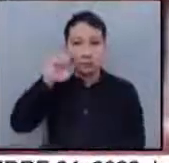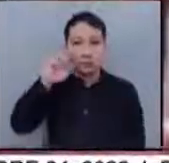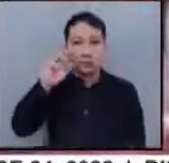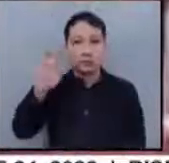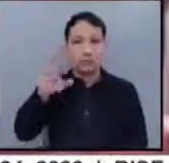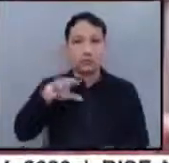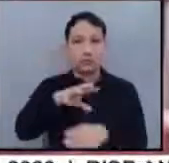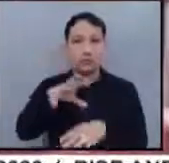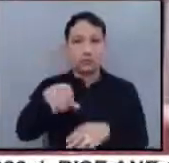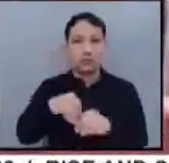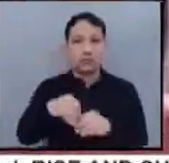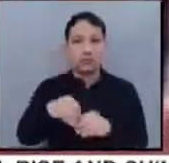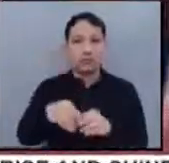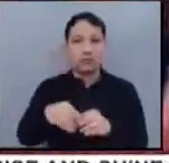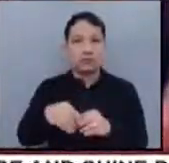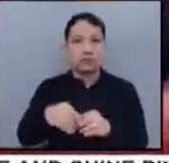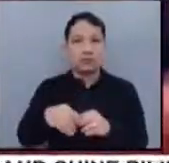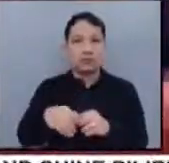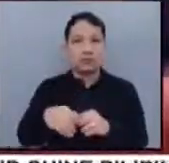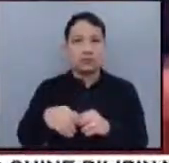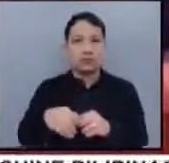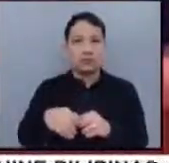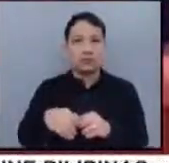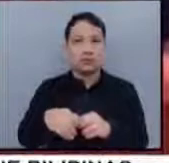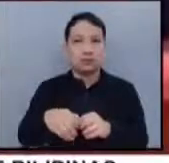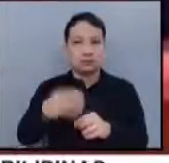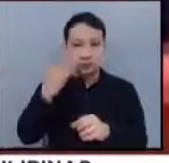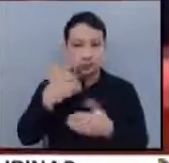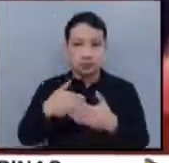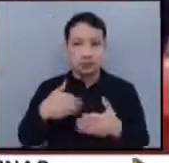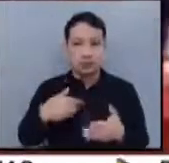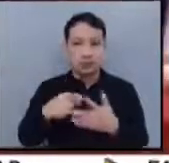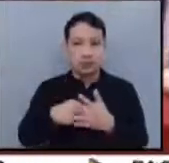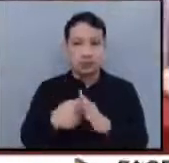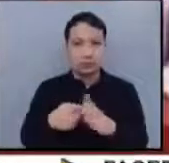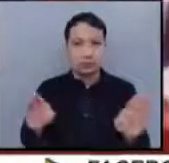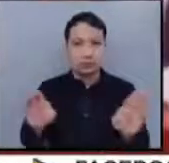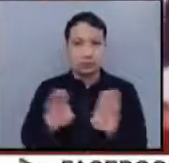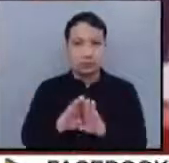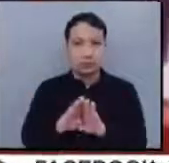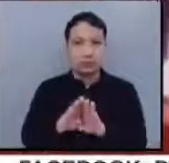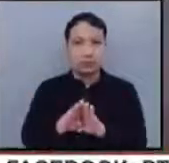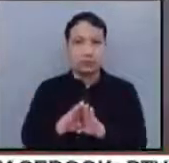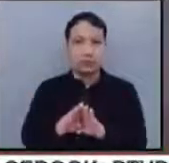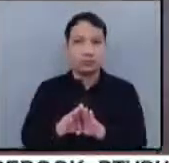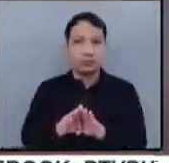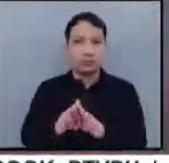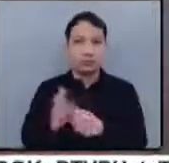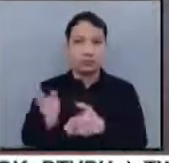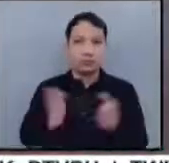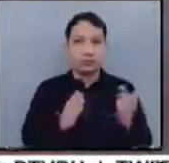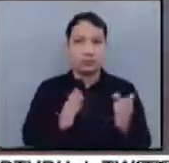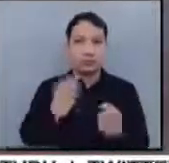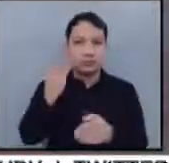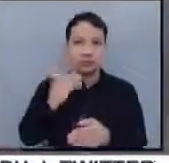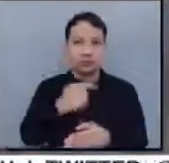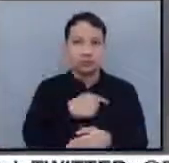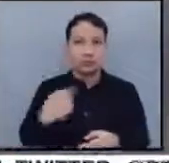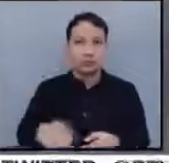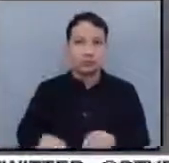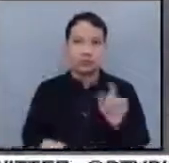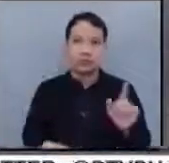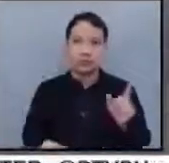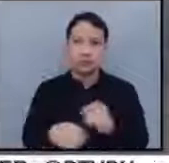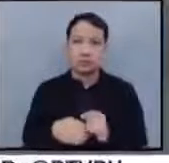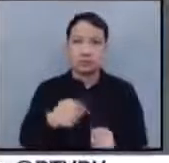Nakaupo na ang dating leader sa tabi ni Xi bago magsimula ang closing ceremony nang biglang may sumundo sa kanya. Ayon sa China State Media na Xinhua,